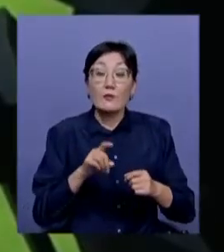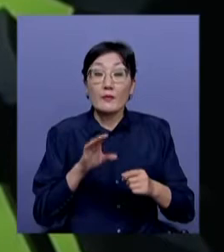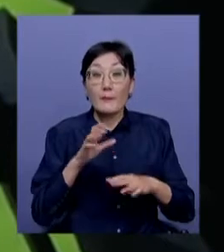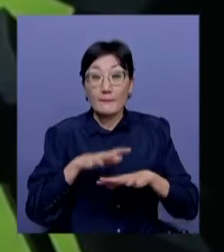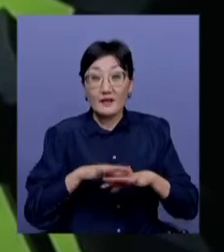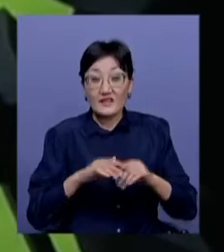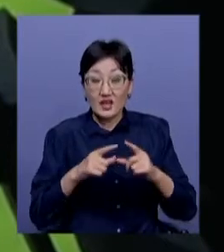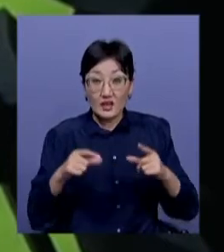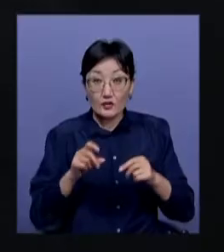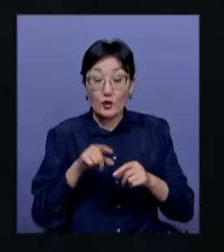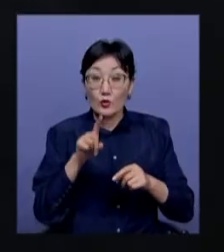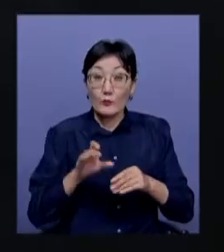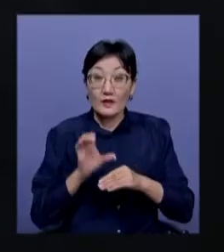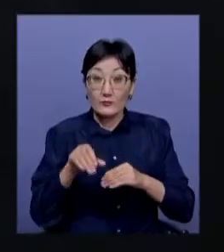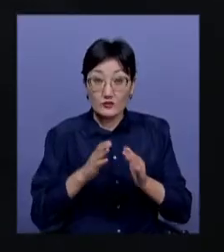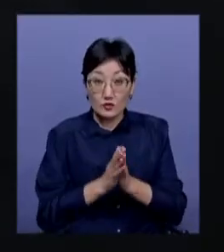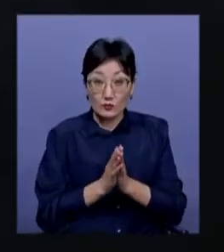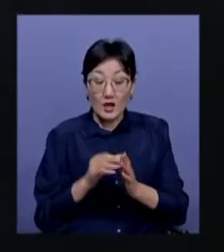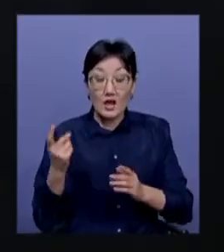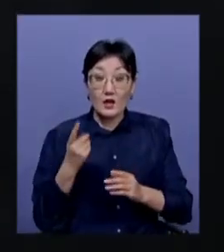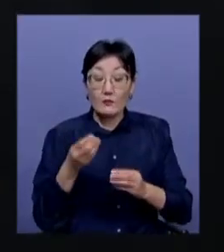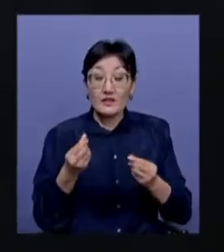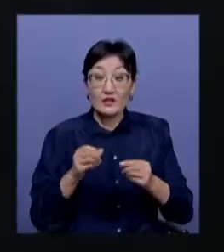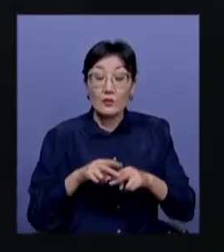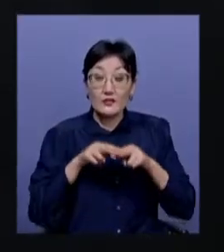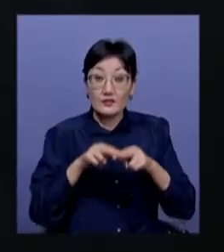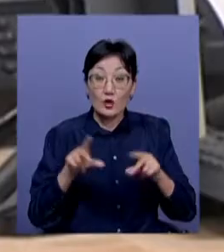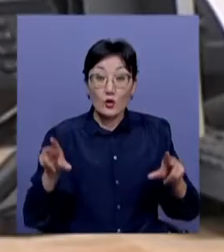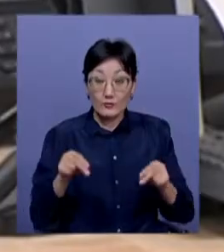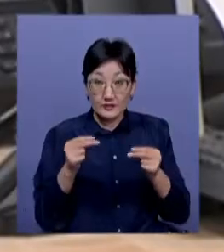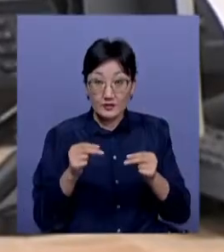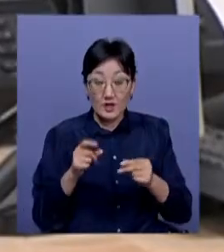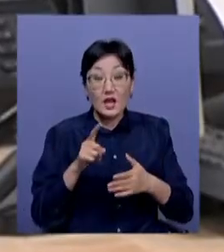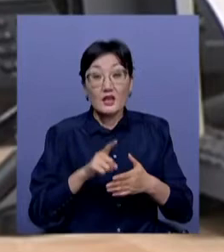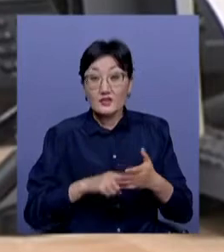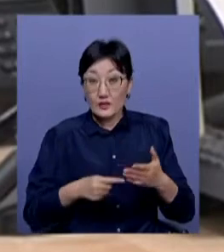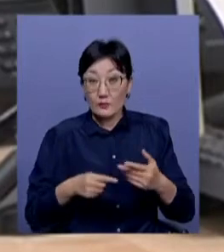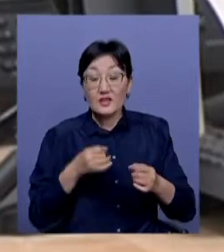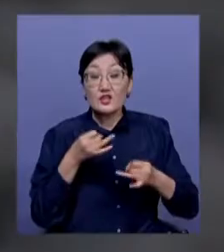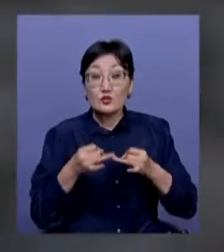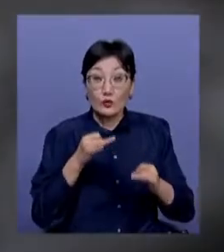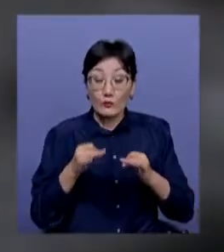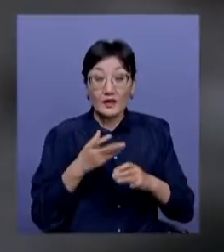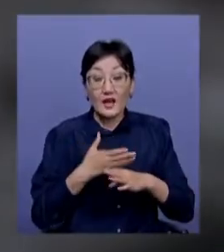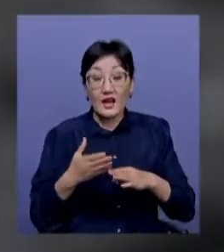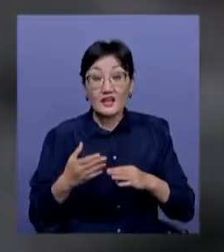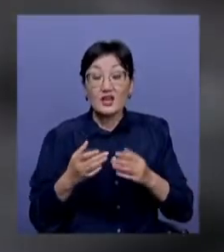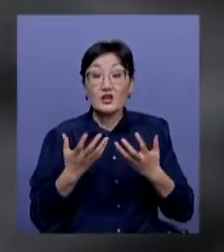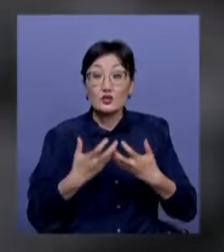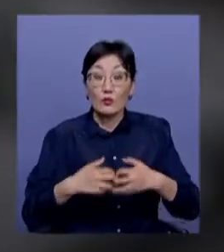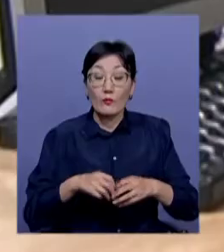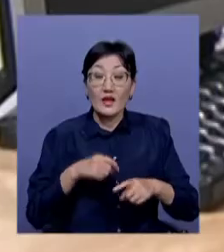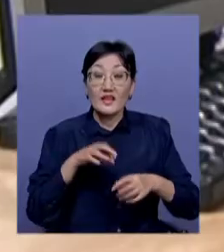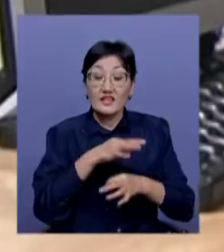банк картасының номерін жіберуді өтінеді. Осылайша алғашқы соманы аударуға уәде береді. Сенімге селкеу түсірмей сөйлескеннен кейін әлгі шотқа артығымен